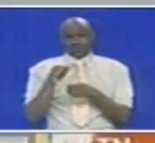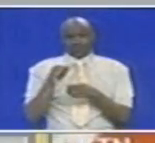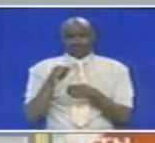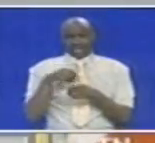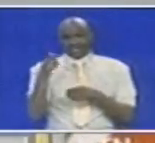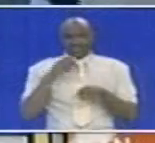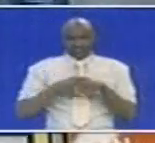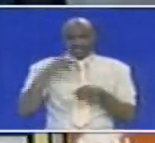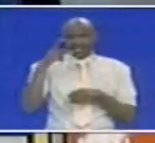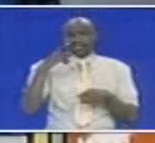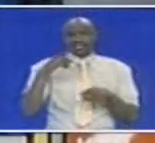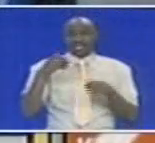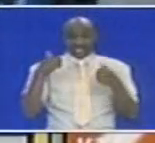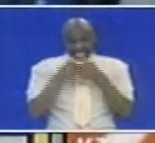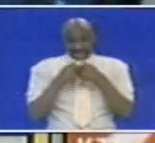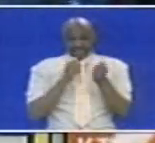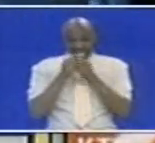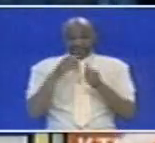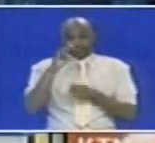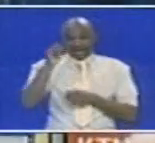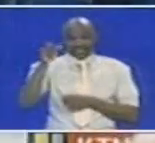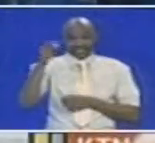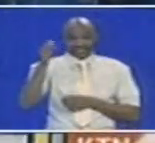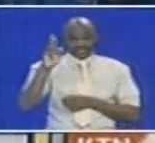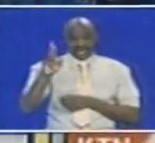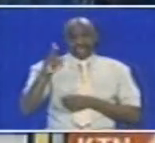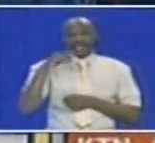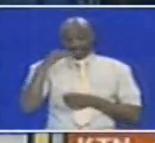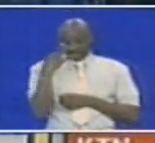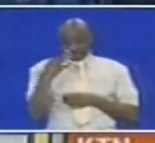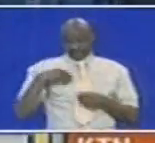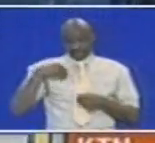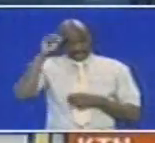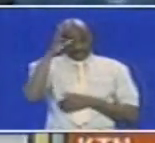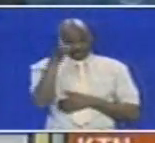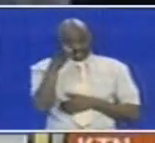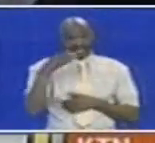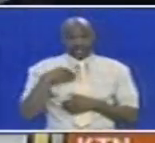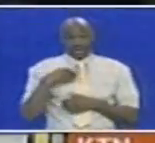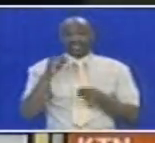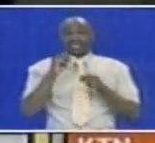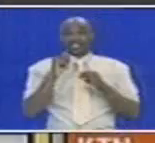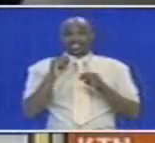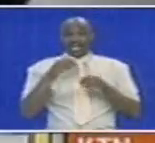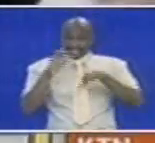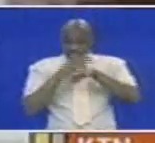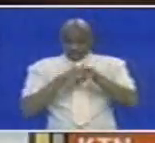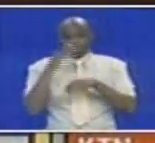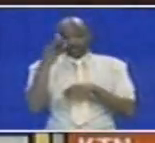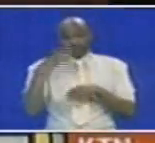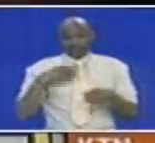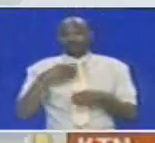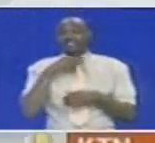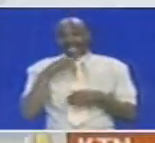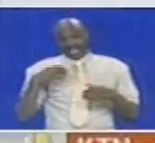called Game Master. Na katika kaunti ya Kiambu, watu watatu wanaripotiwa kufariki mjini Kikuyu, huku wengine wanne